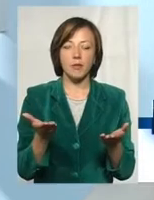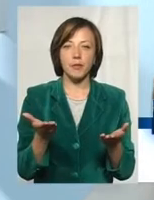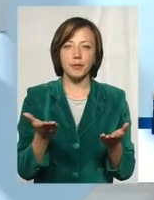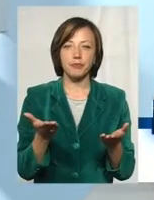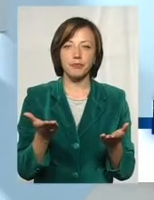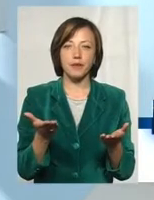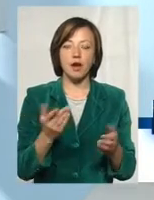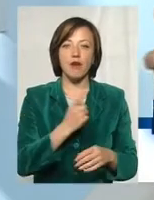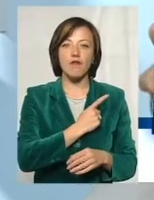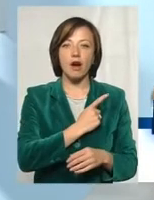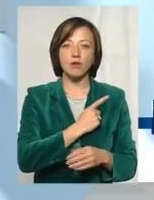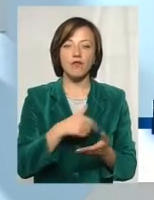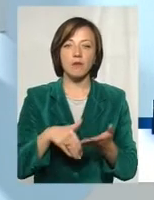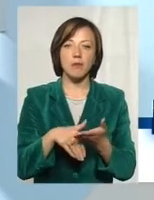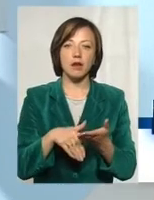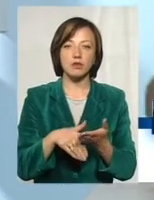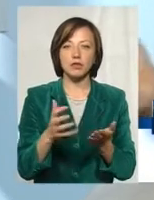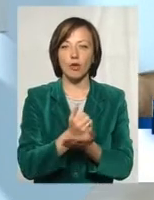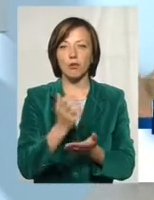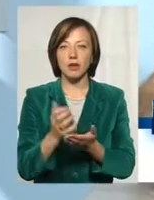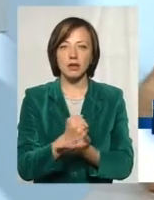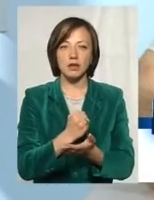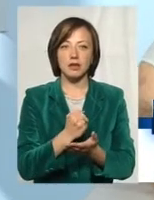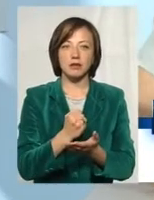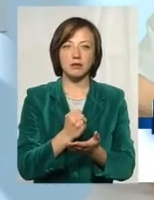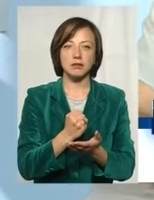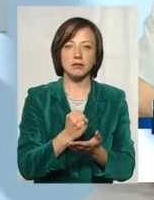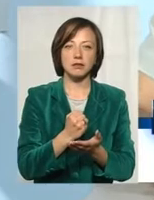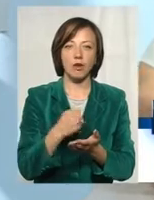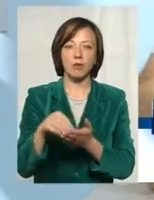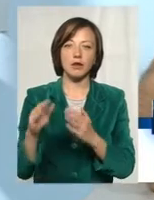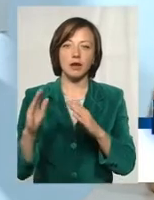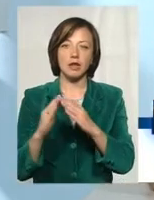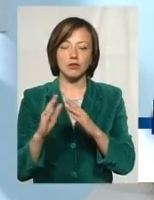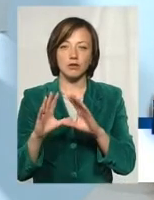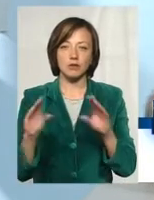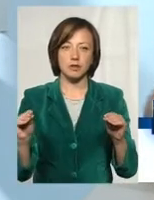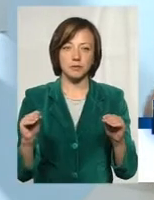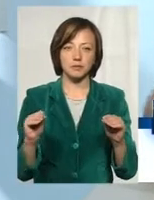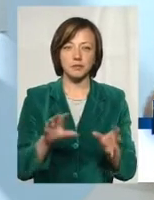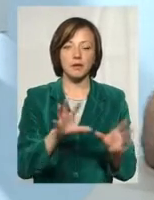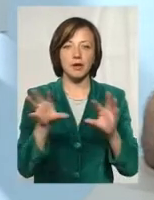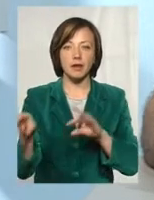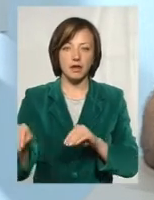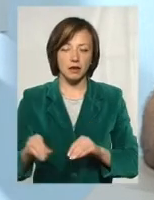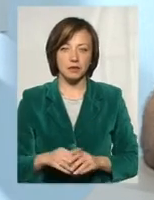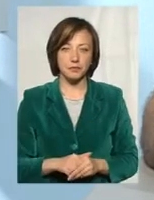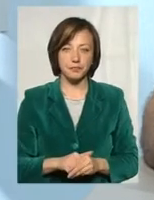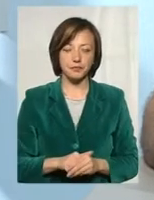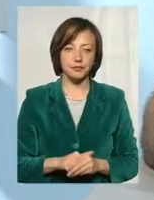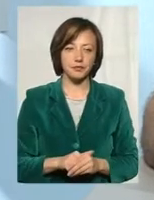там заробити і потім там купити десь хатинку і туди переїхати.